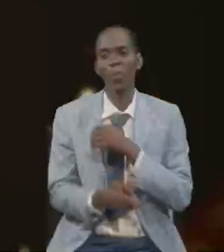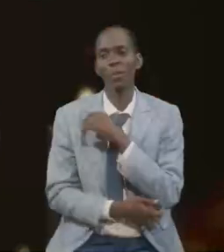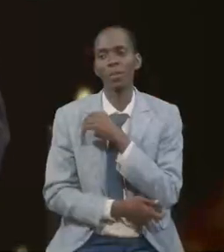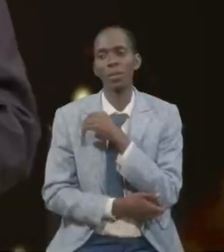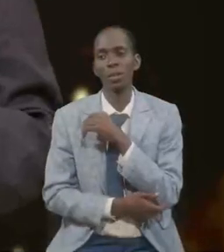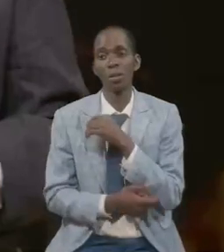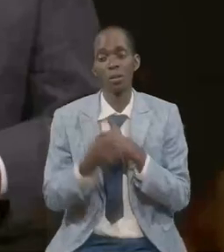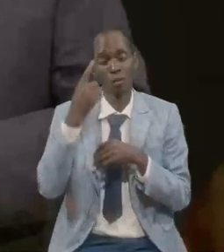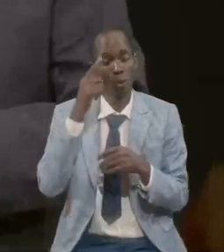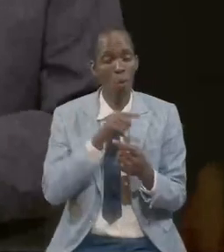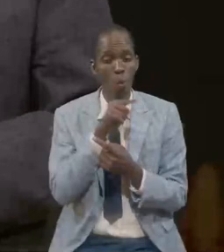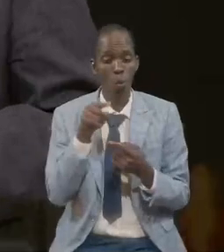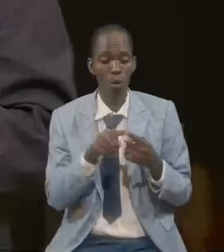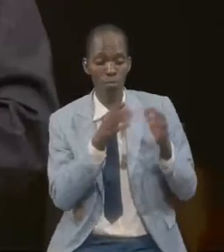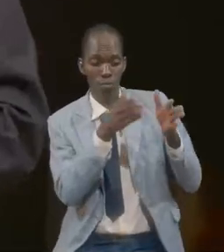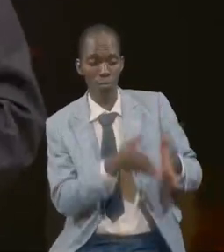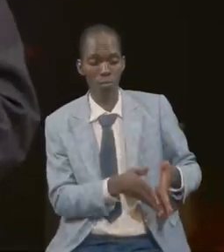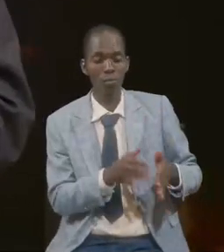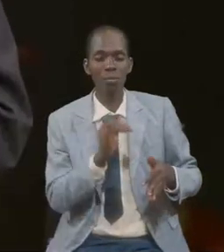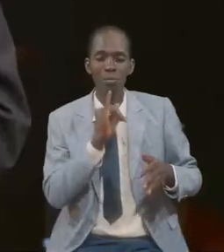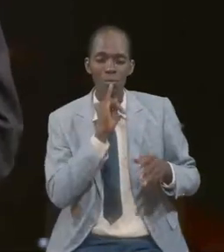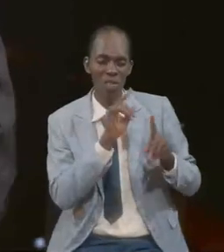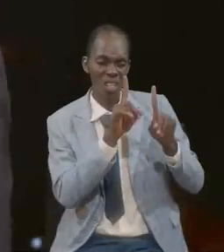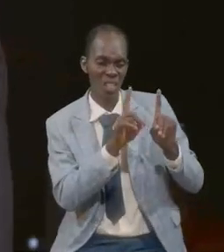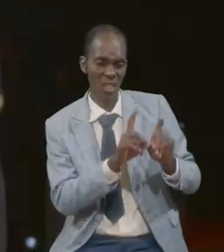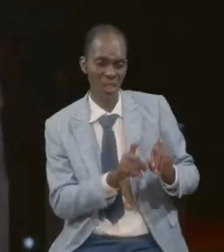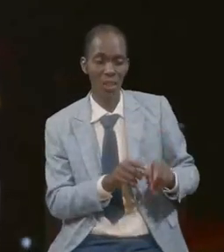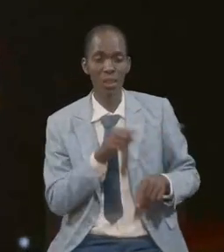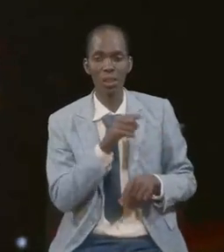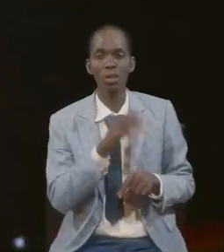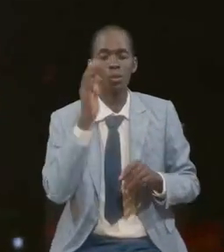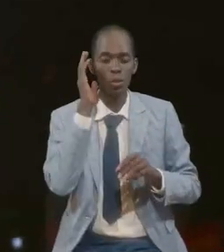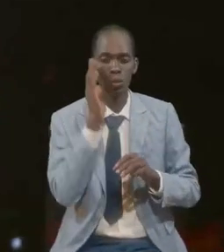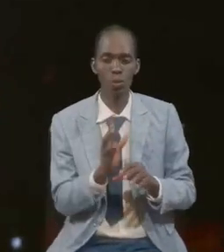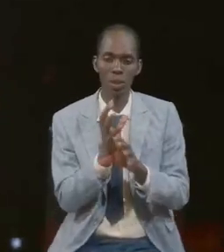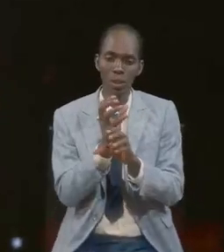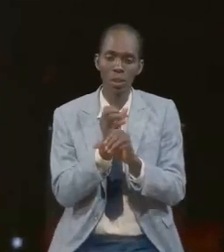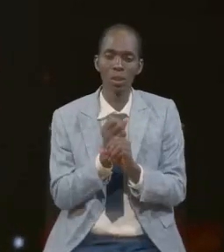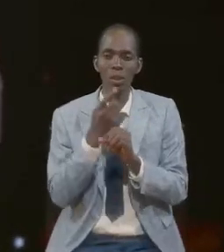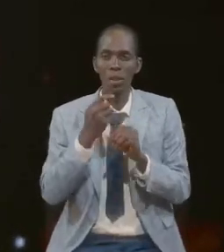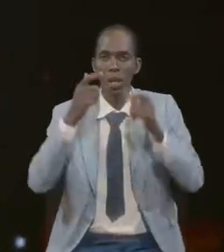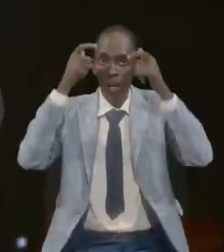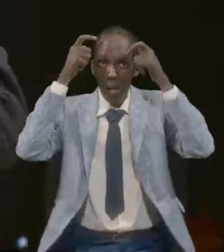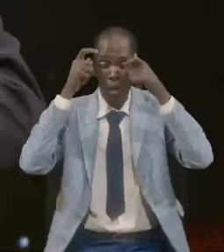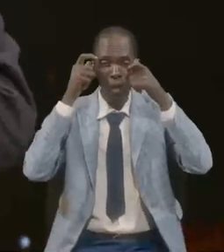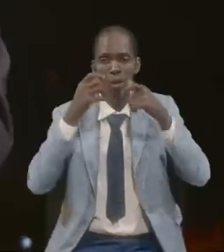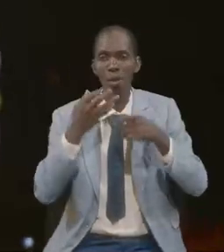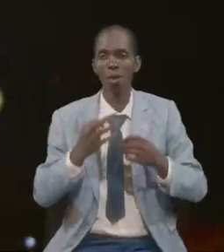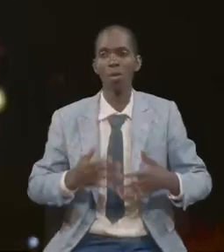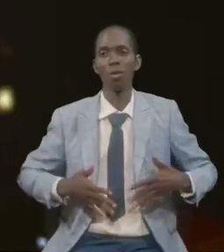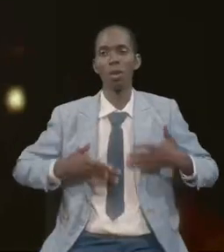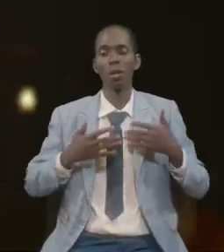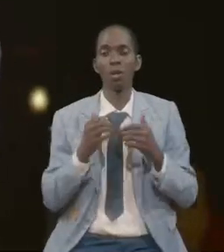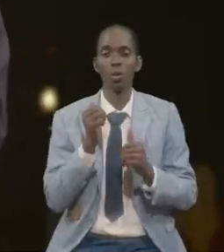tentation, car après avoir été éprouvé, il recevra la couronne de vie que